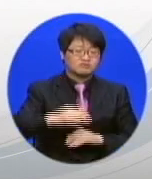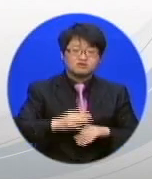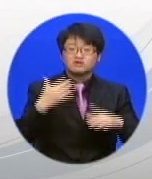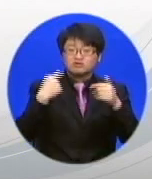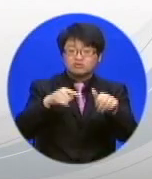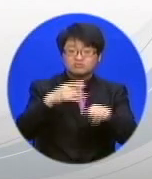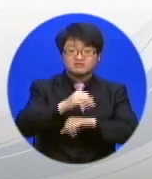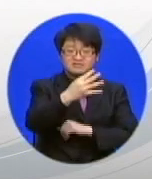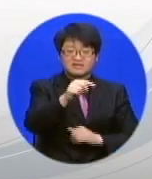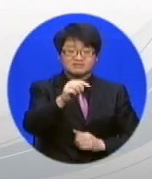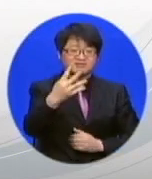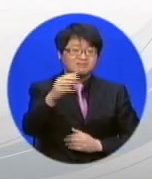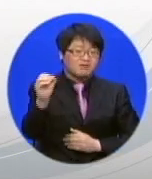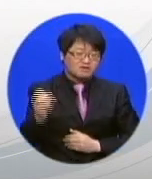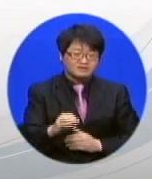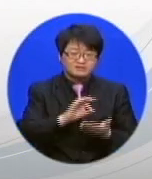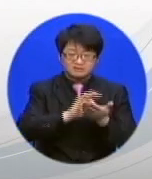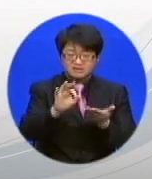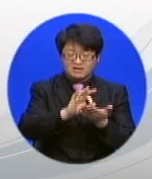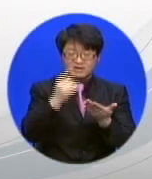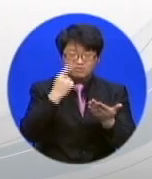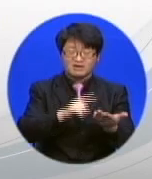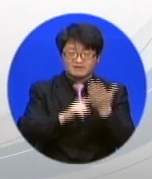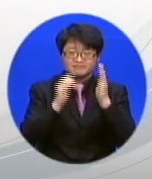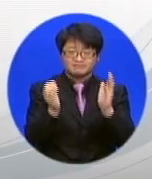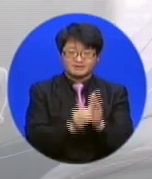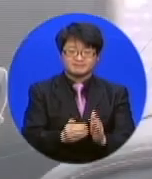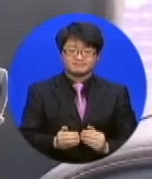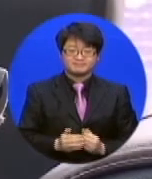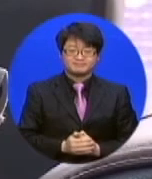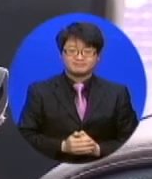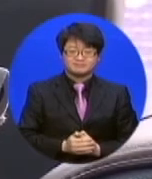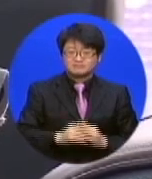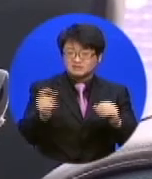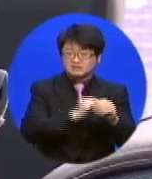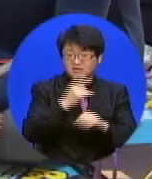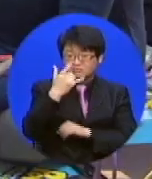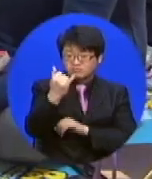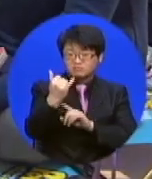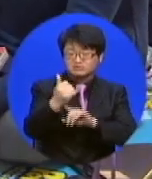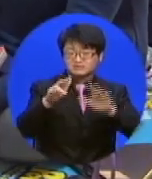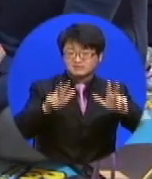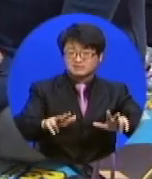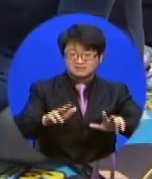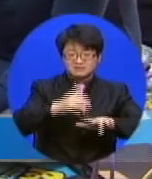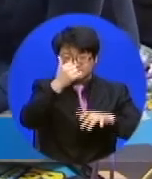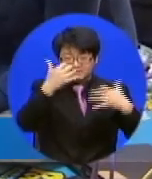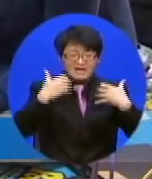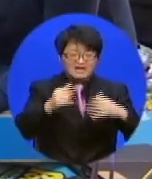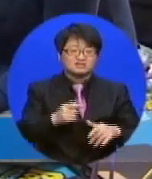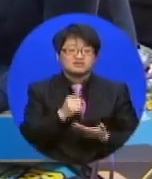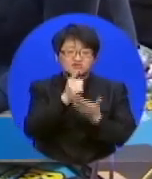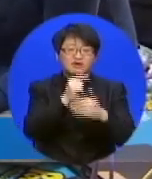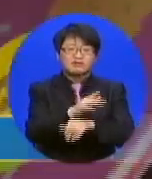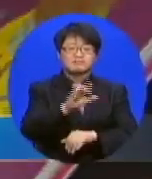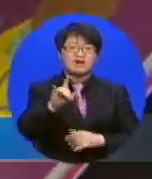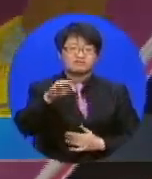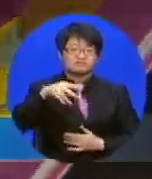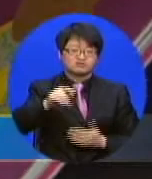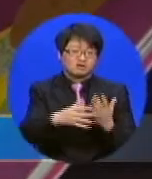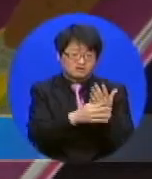교육비 4.4% 등에 사용하는 것으로 나타났습니다. 특히 부모들은 현재 당정이 추진 중인 바우처